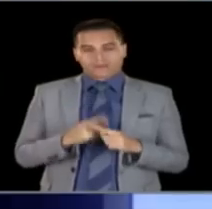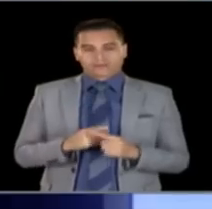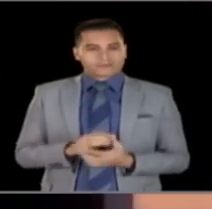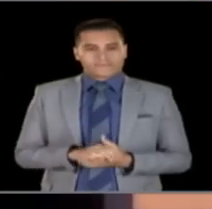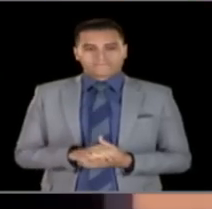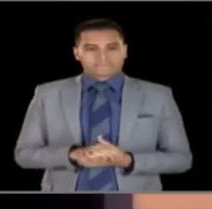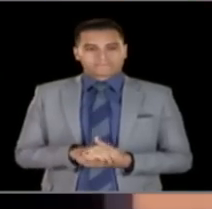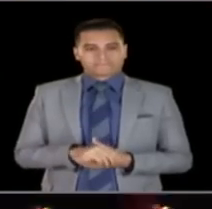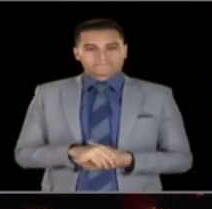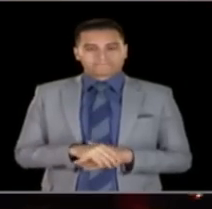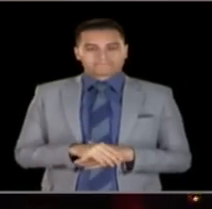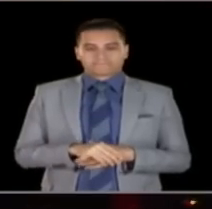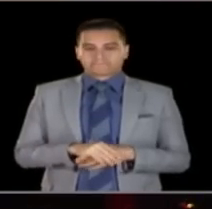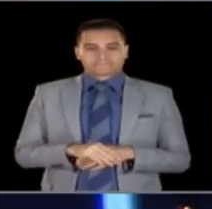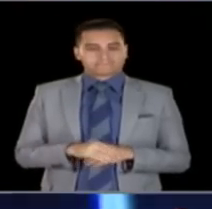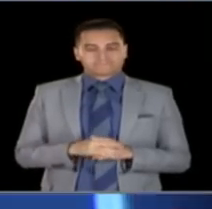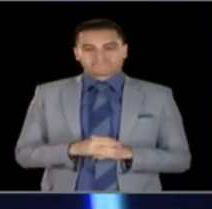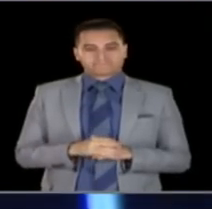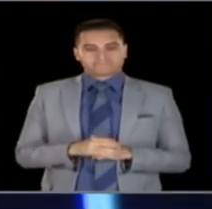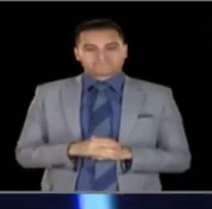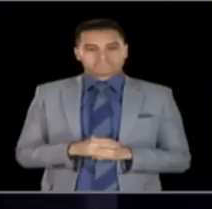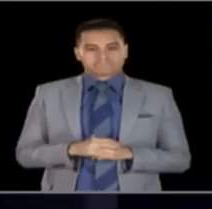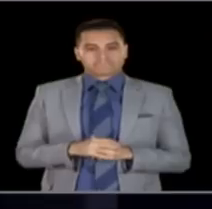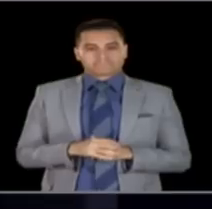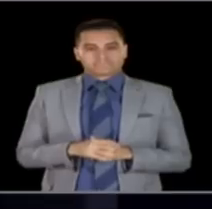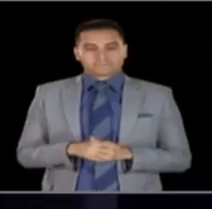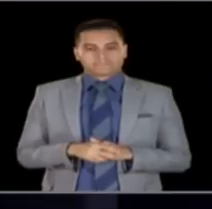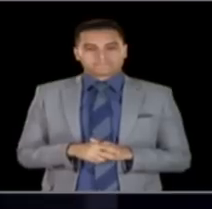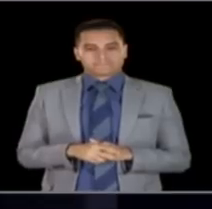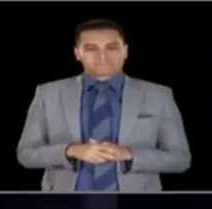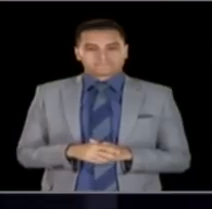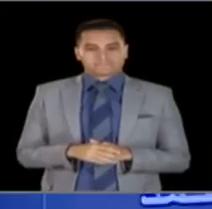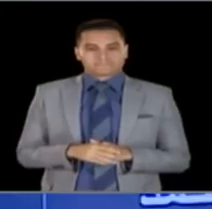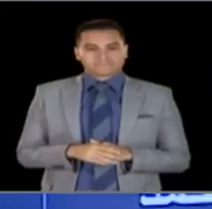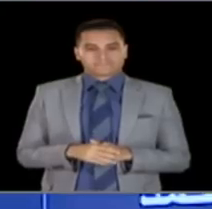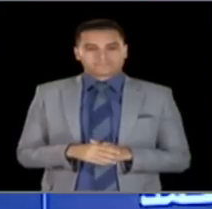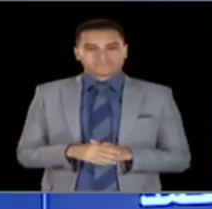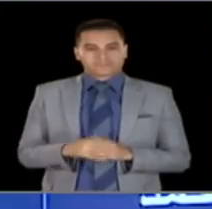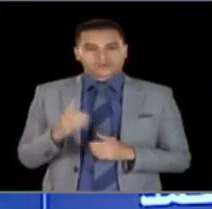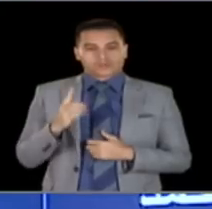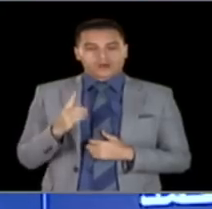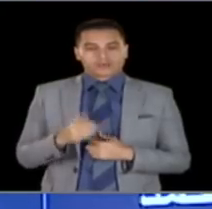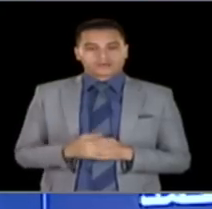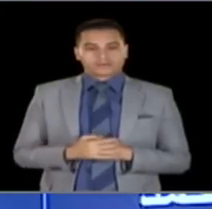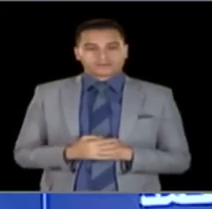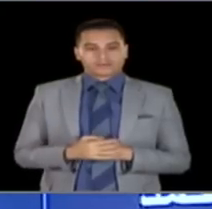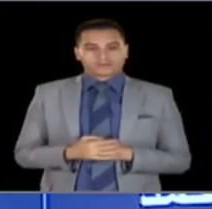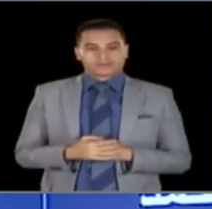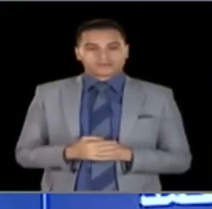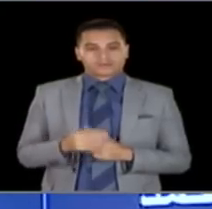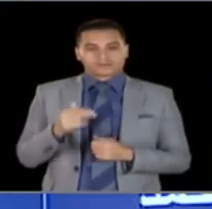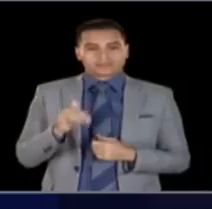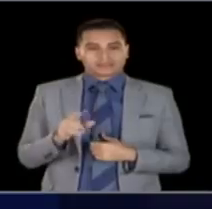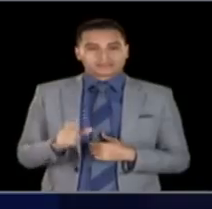إجابة خاطئة. واحدة. هي ايه؟